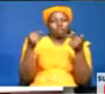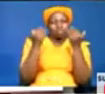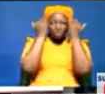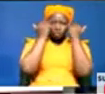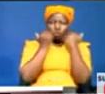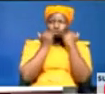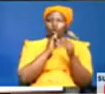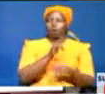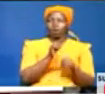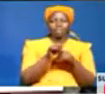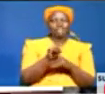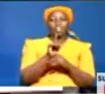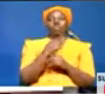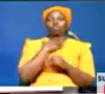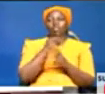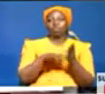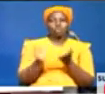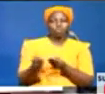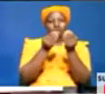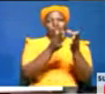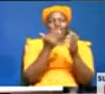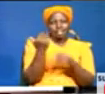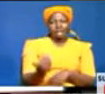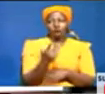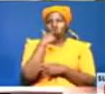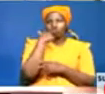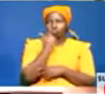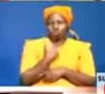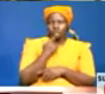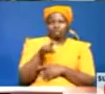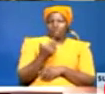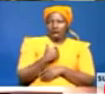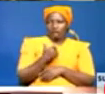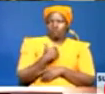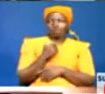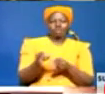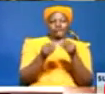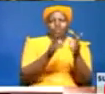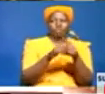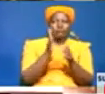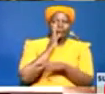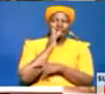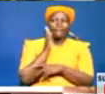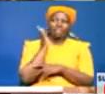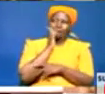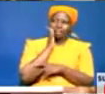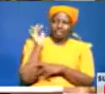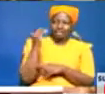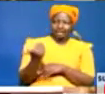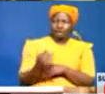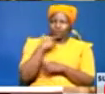lilimtaka kusalimisha mtoto aliye mikononi mwake kwa mama ya mtoto huyo. Mamake mtoto huyo, ambapo mtoto huyo ana miaka